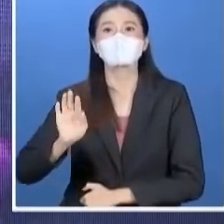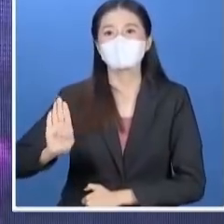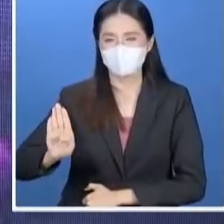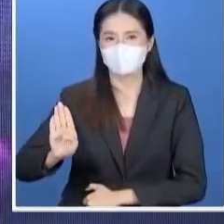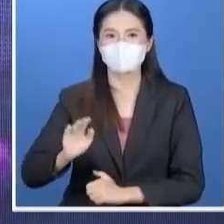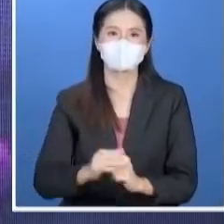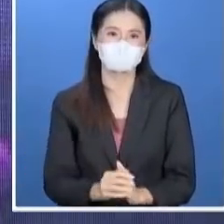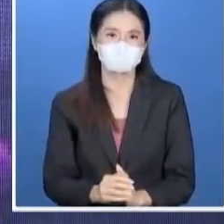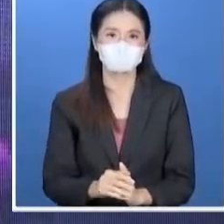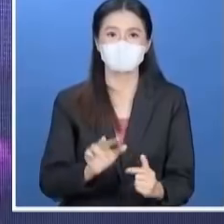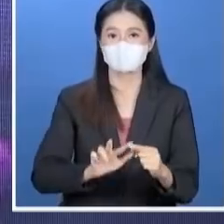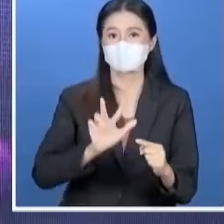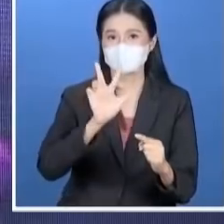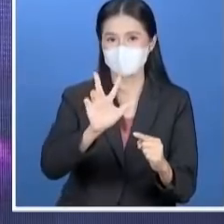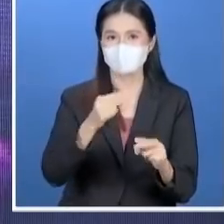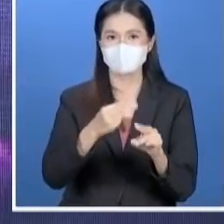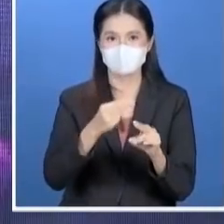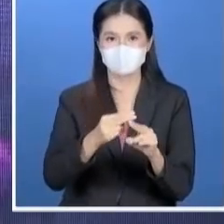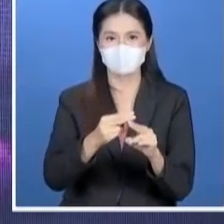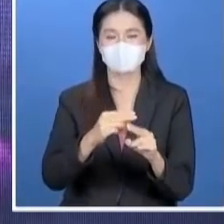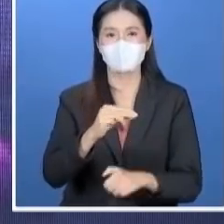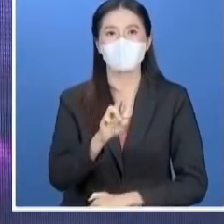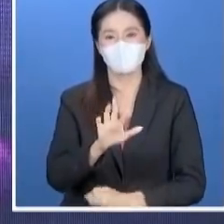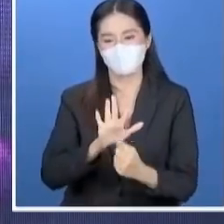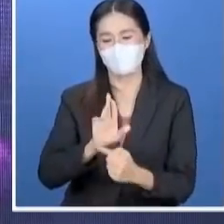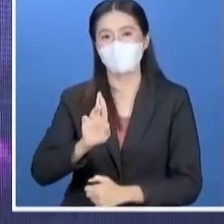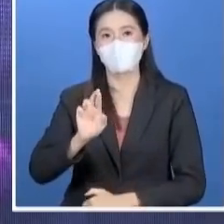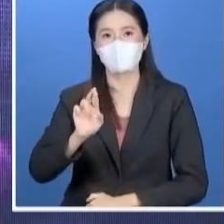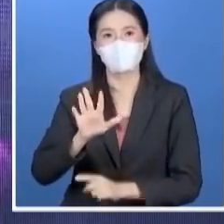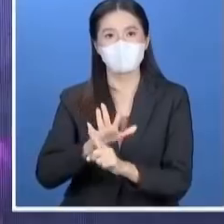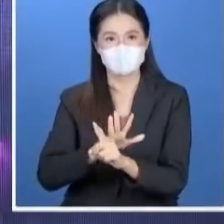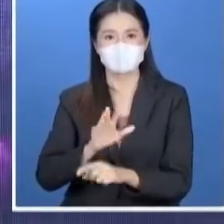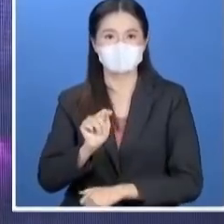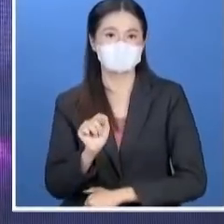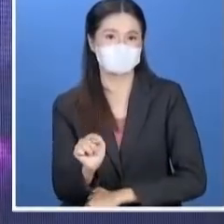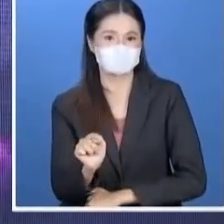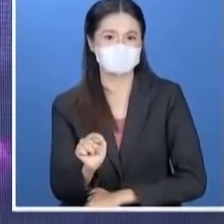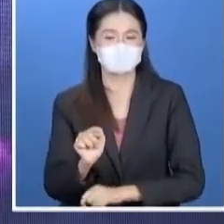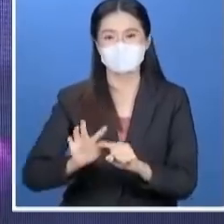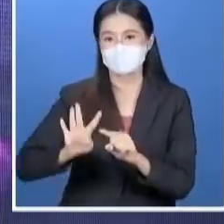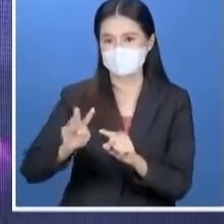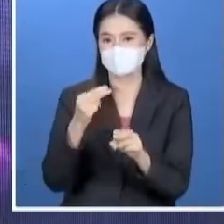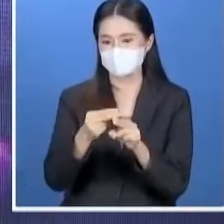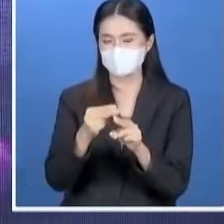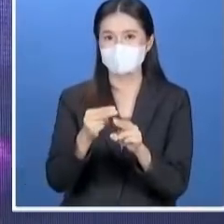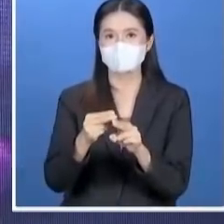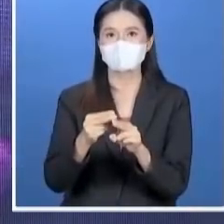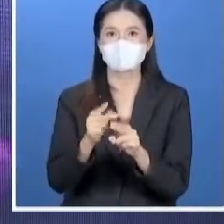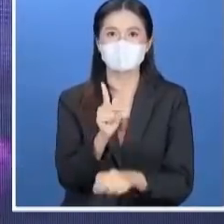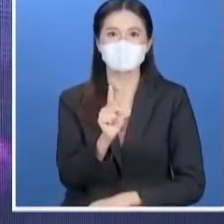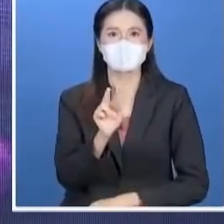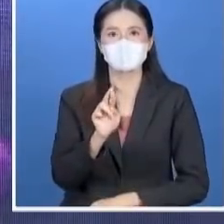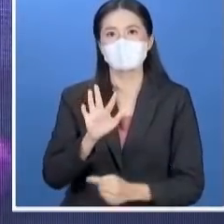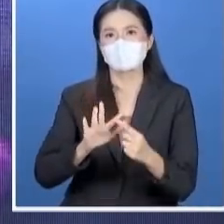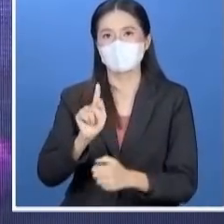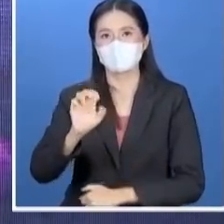หรือจ๊อบ 3. นายไพบูลย์ตีกาญจนานันท์หรือโรเบิร์ต 4. นางสาวอัศรินยุทา